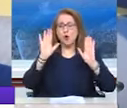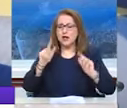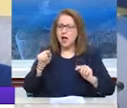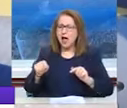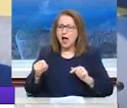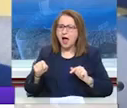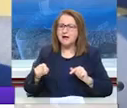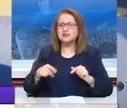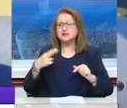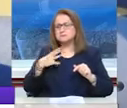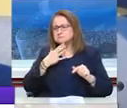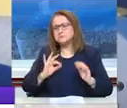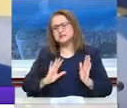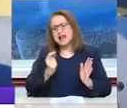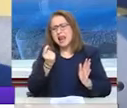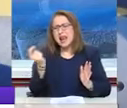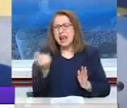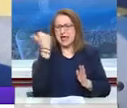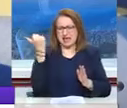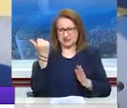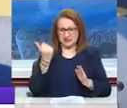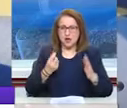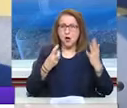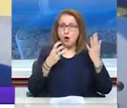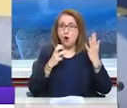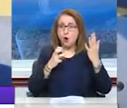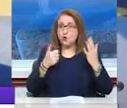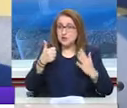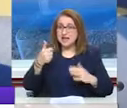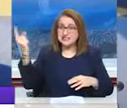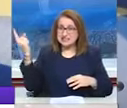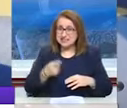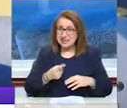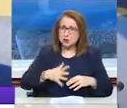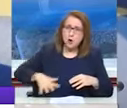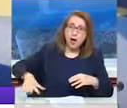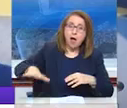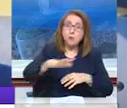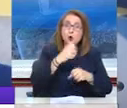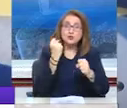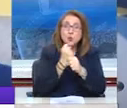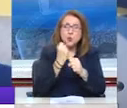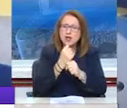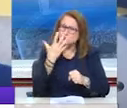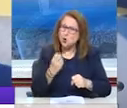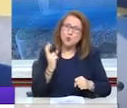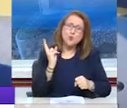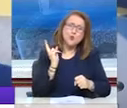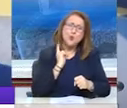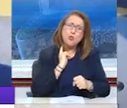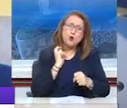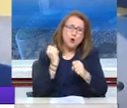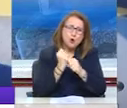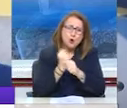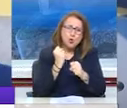ευνοϊκές προβλέψεις πολιτείας το 86% των κωδικών αριθμών δραστηριότητας. Για τις